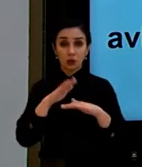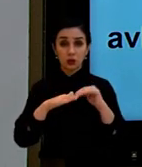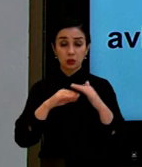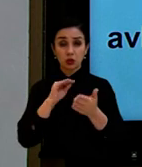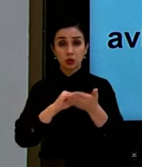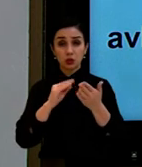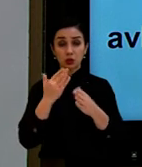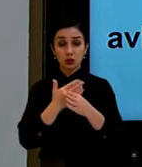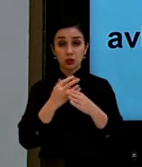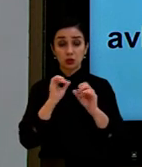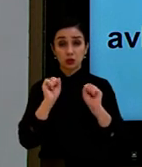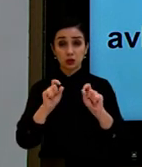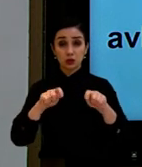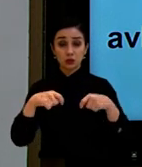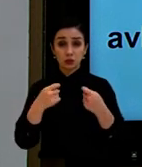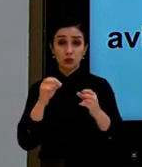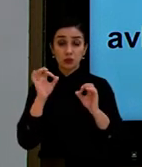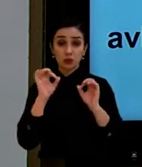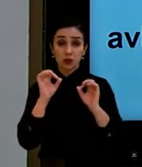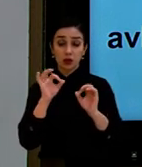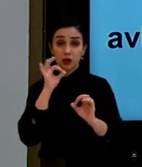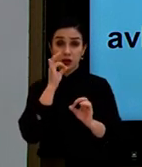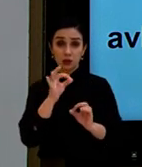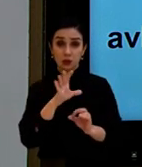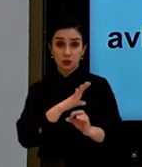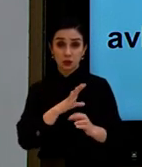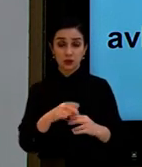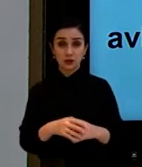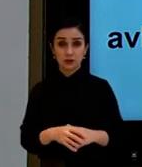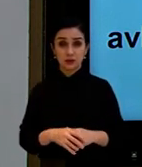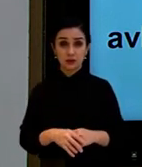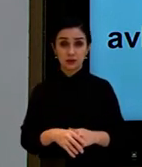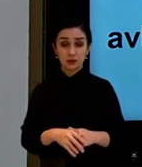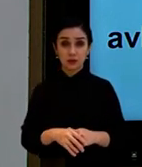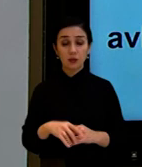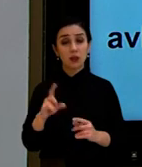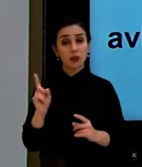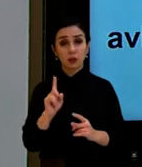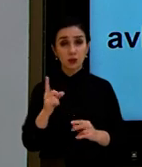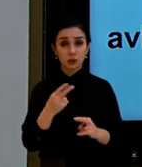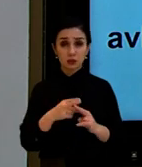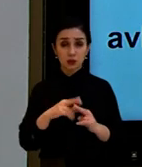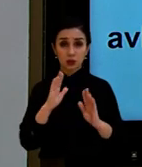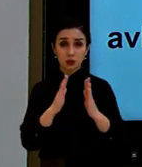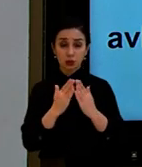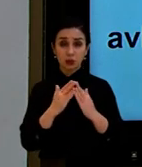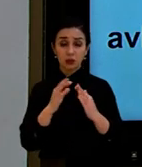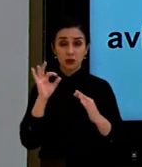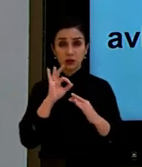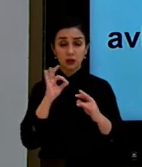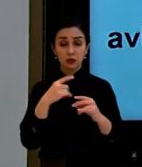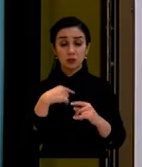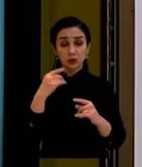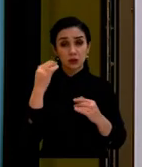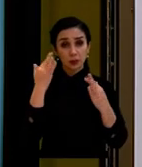kitoblar yordamida yetkazishimiz mumkinligi haqida aytib o'tmoqda. Nimaga biz kitob haqida fikr